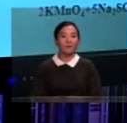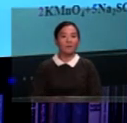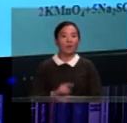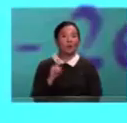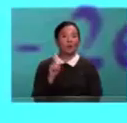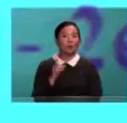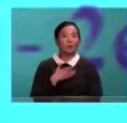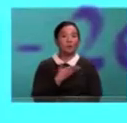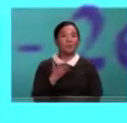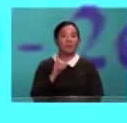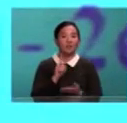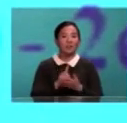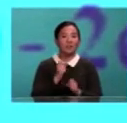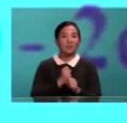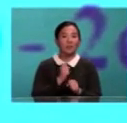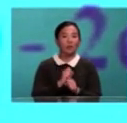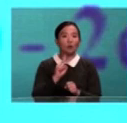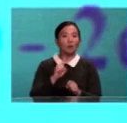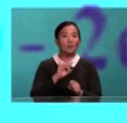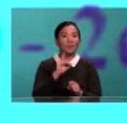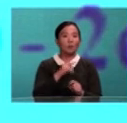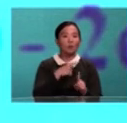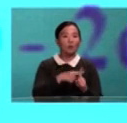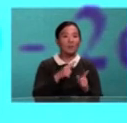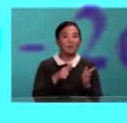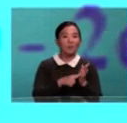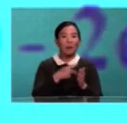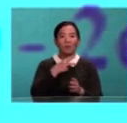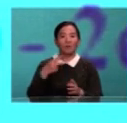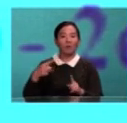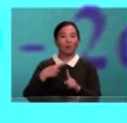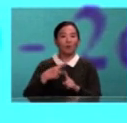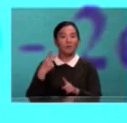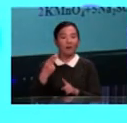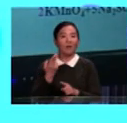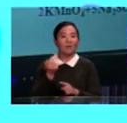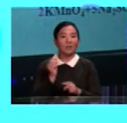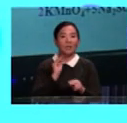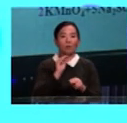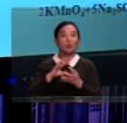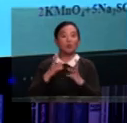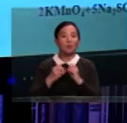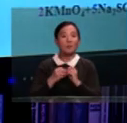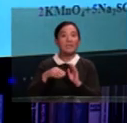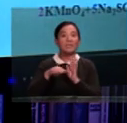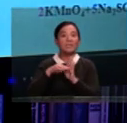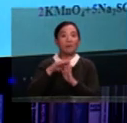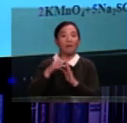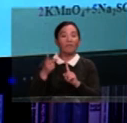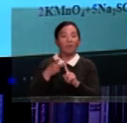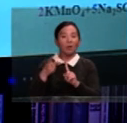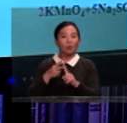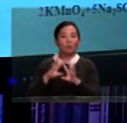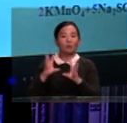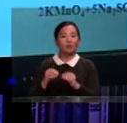Что мы должны сделать, чтобы из плюс 7 образовалось плюс 2? Конечно же, добавить 5 электронов. Во второй реакции